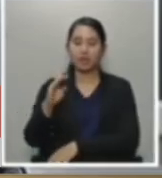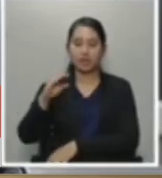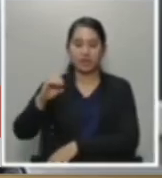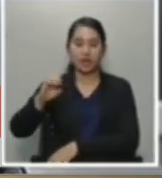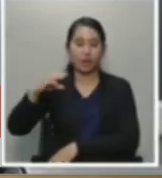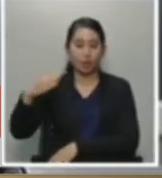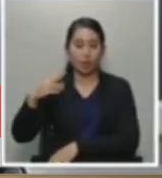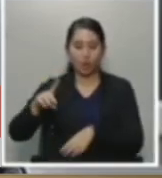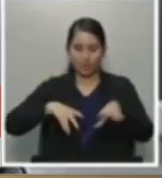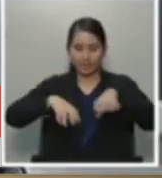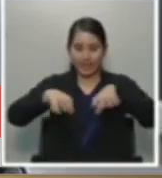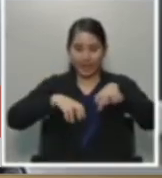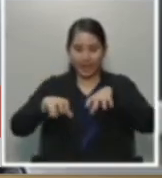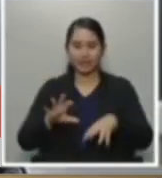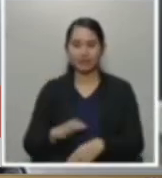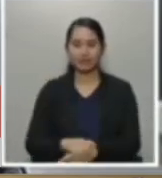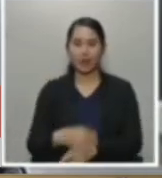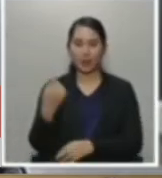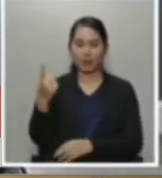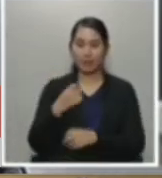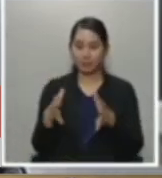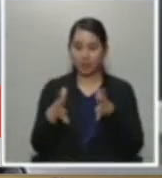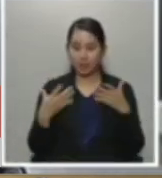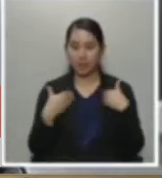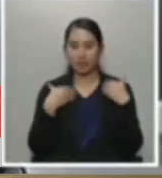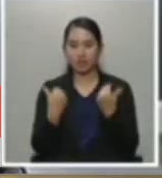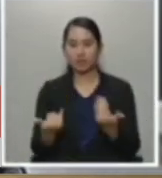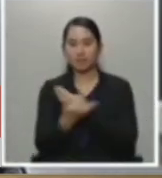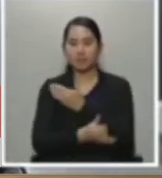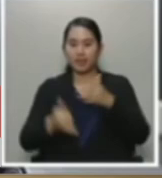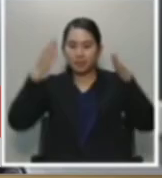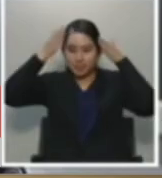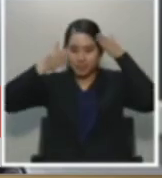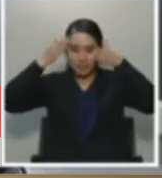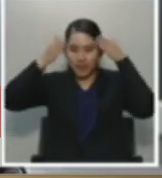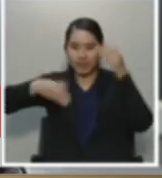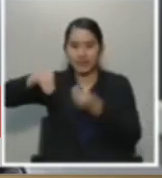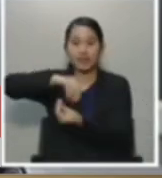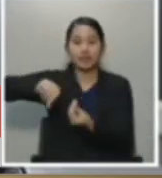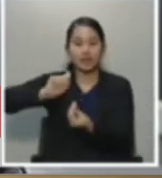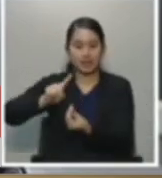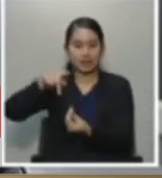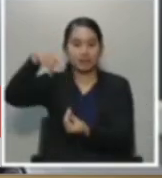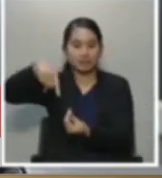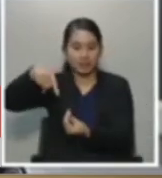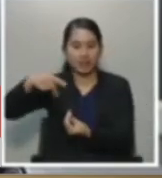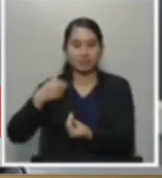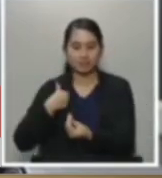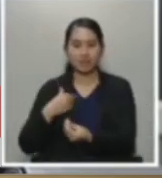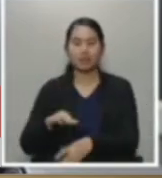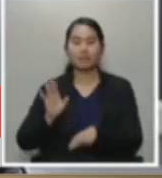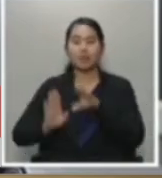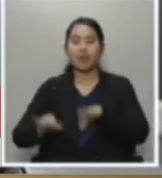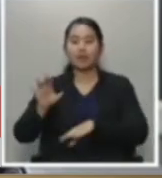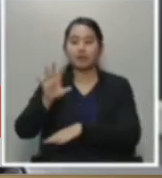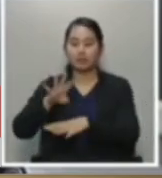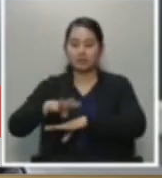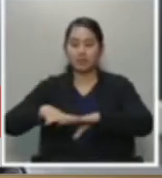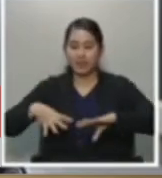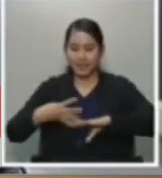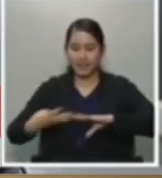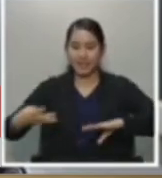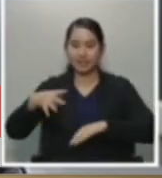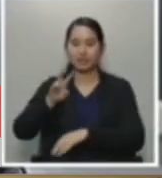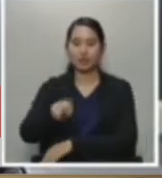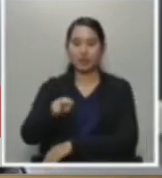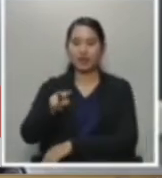การถามว่าเยอะไหมวันนี้มาเลเซียนะครับมีเขตเศรษฐกิจพิเศษนะครับพื้นที่ 2,000 ตารางกิโลเมตรครอบค